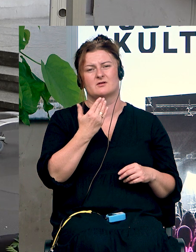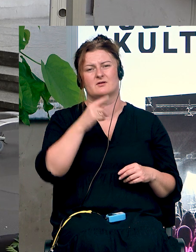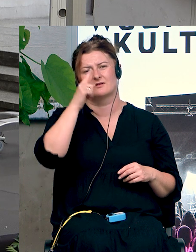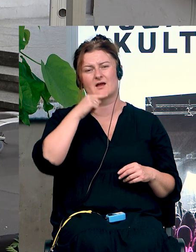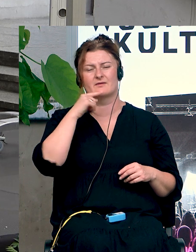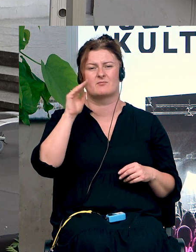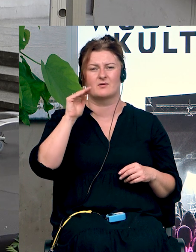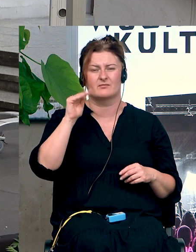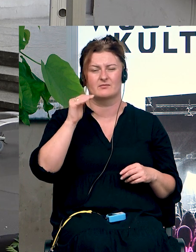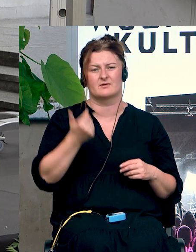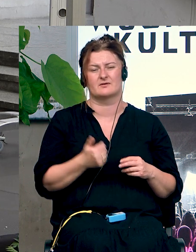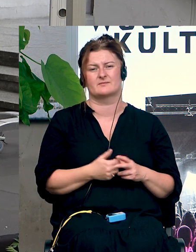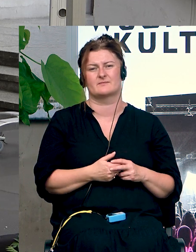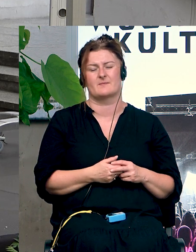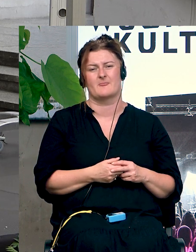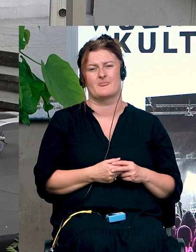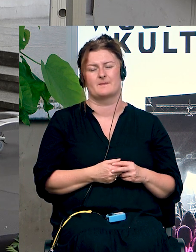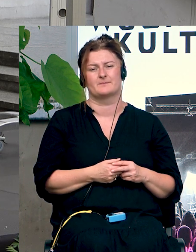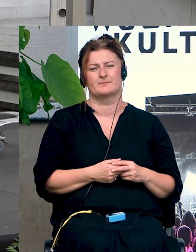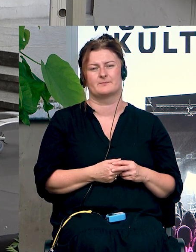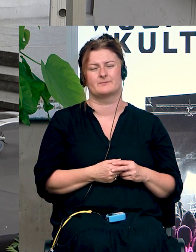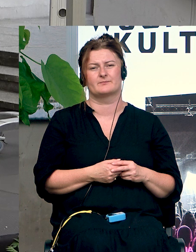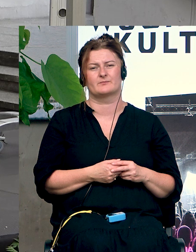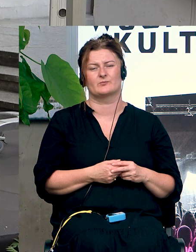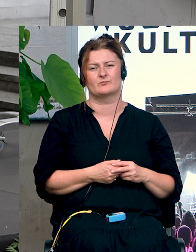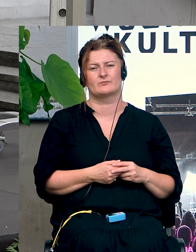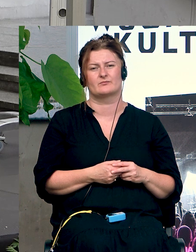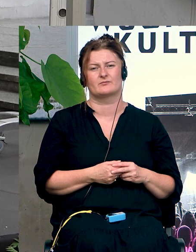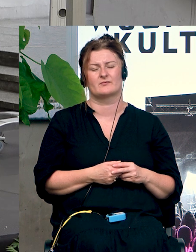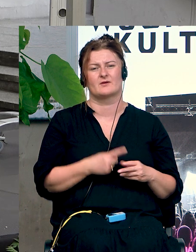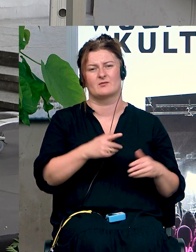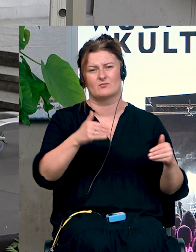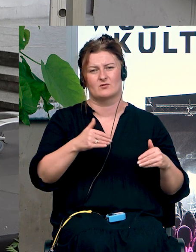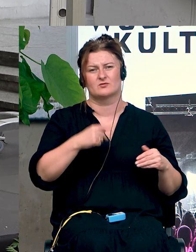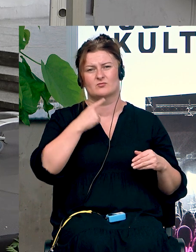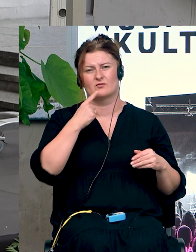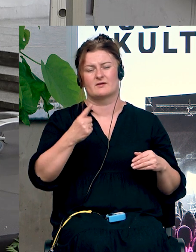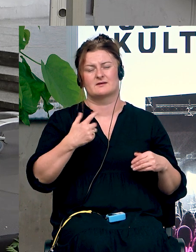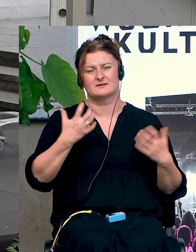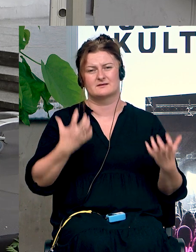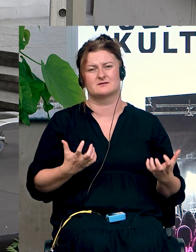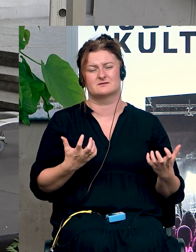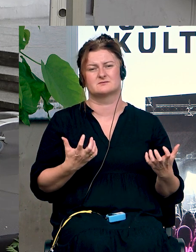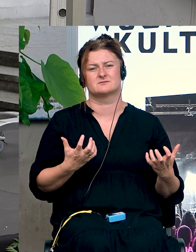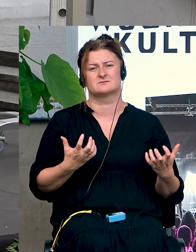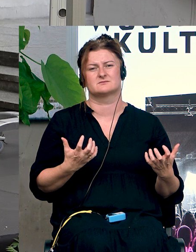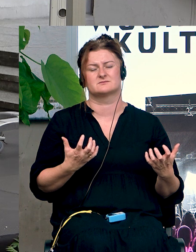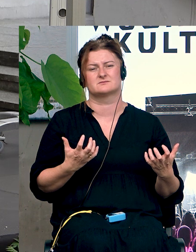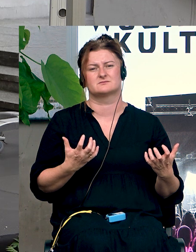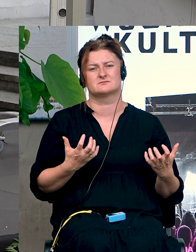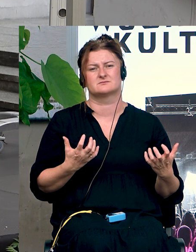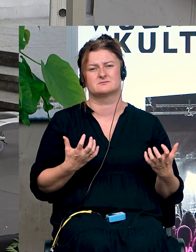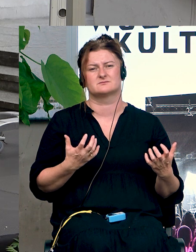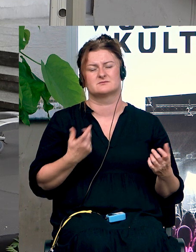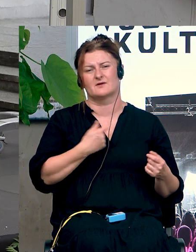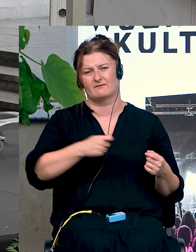вона розуміє, що це таке. Вона може сказати, що вона хоче поїхати до тата і теж валити русню. І я кажу: «Міша, це справа для дорослих».